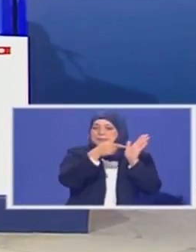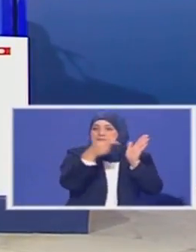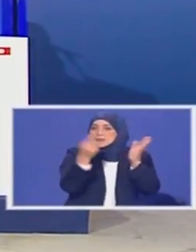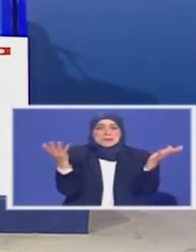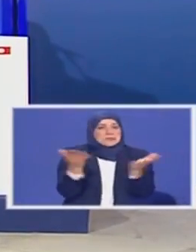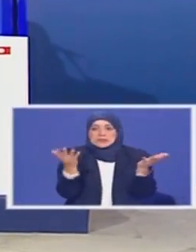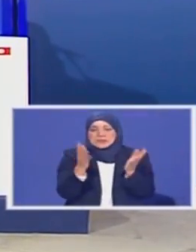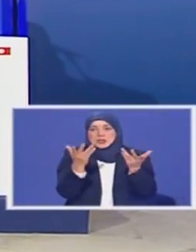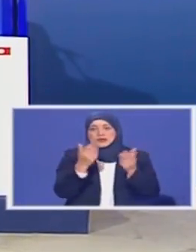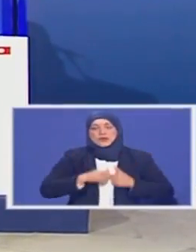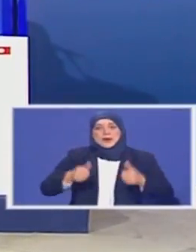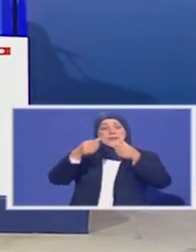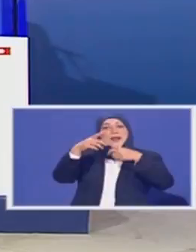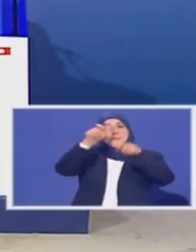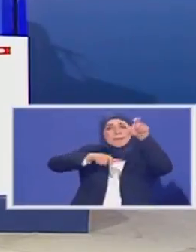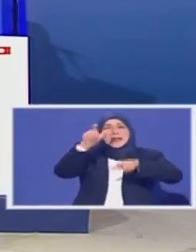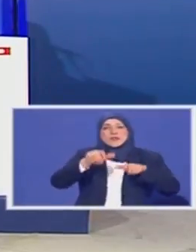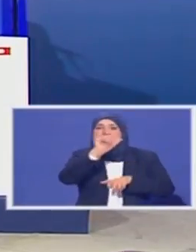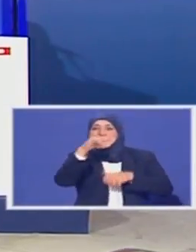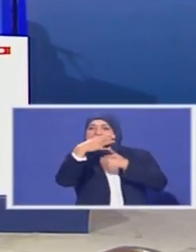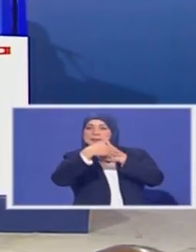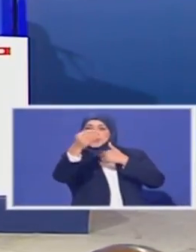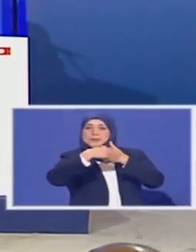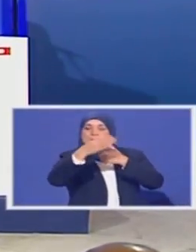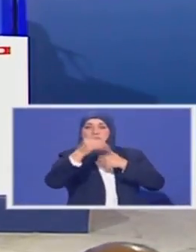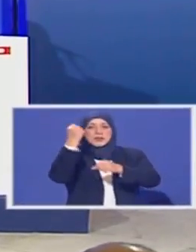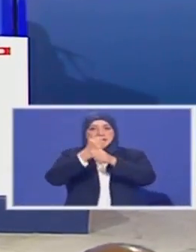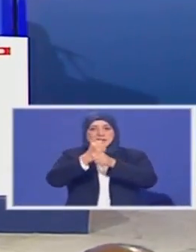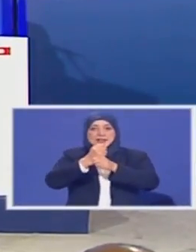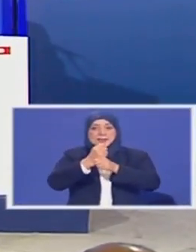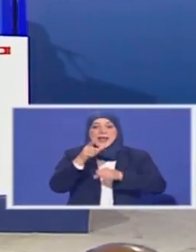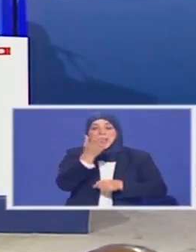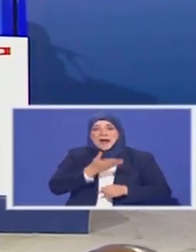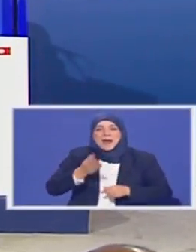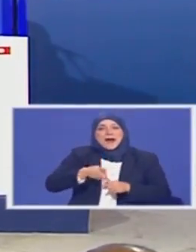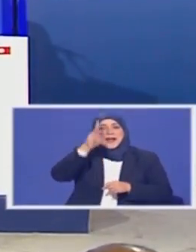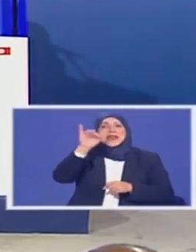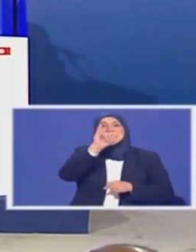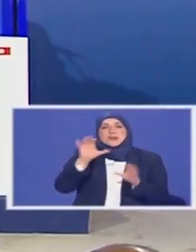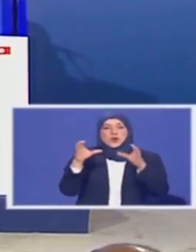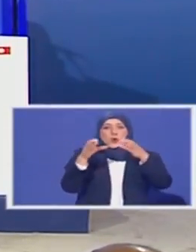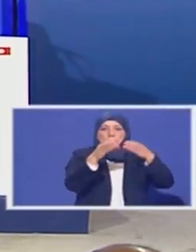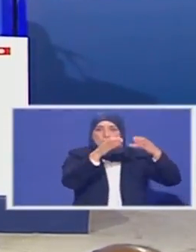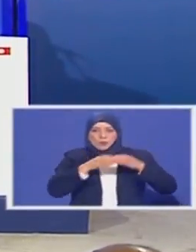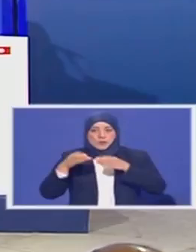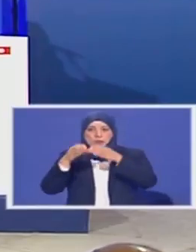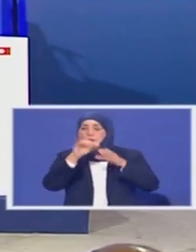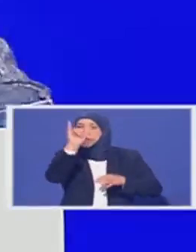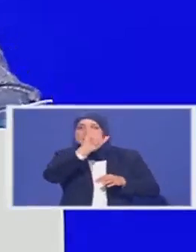خطة الحجر الصحي الموجه أولا مبنية على الفئات. الفئات بالنسبة